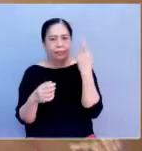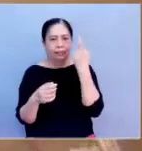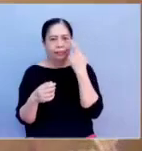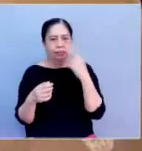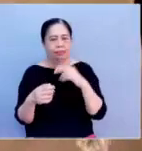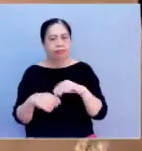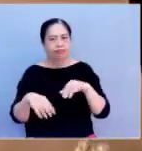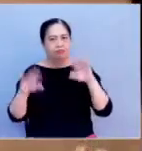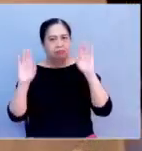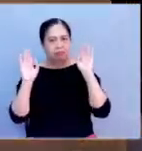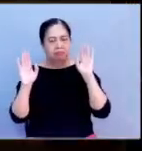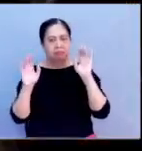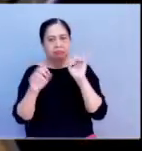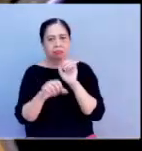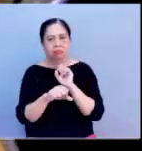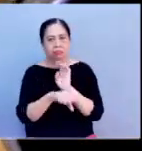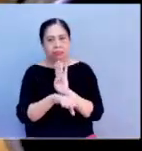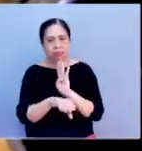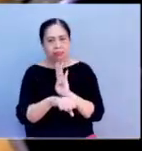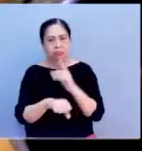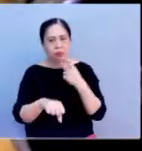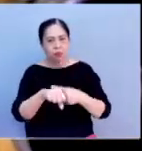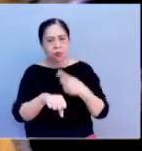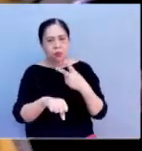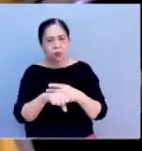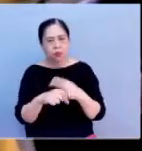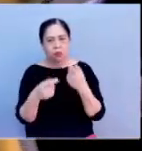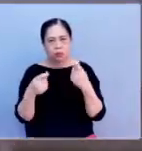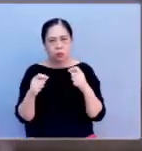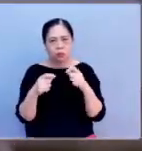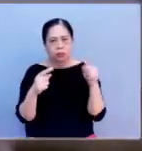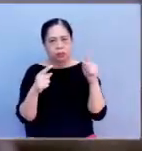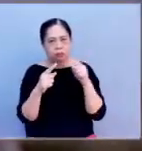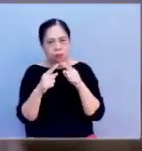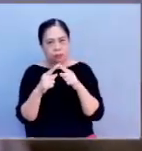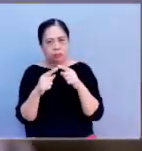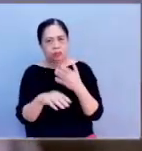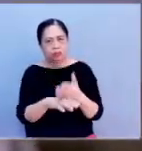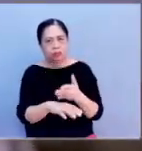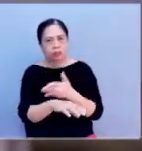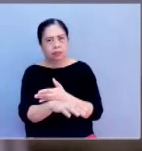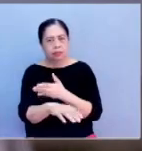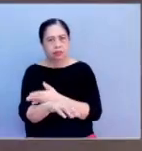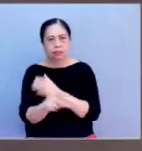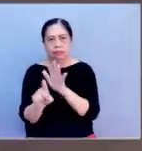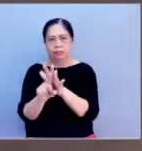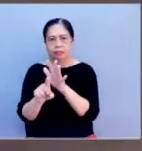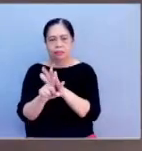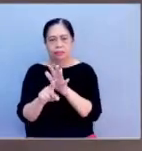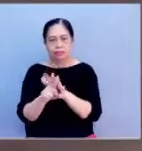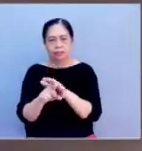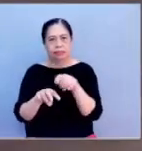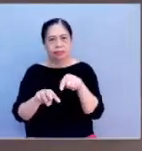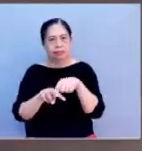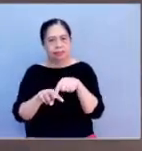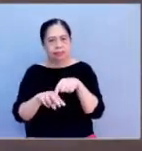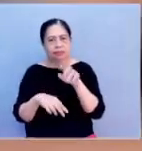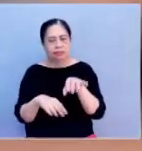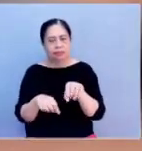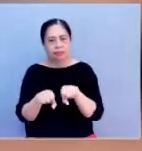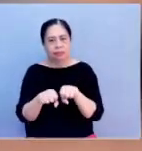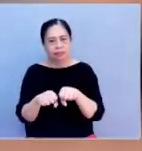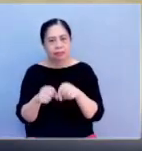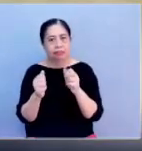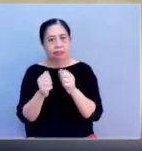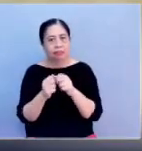ang negosyo. Mas dinoble pa niya ang pagsisikap hanggang unti-unting pumatok ang kanyang mga abaka footwear sa social media. Ultimo mga